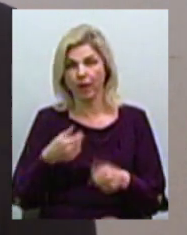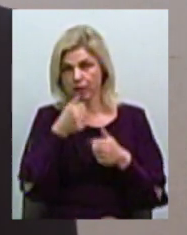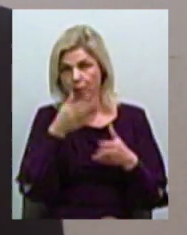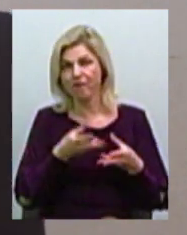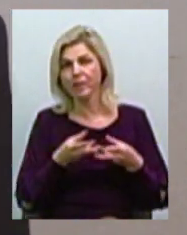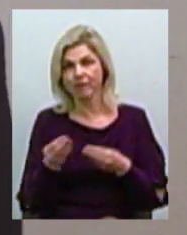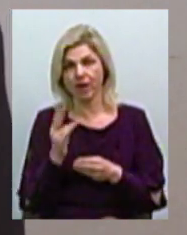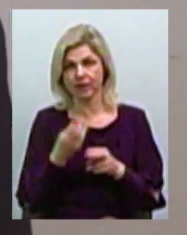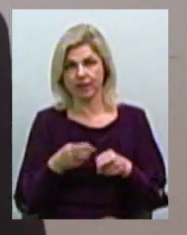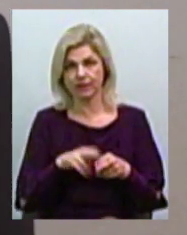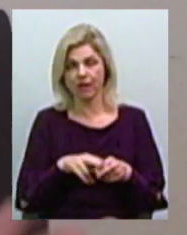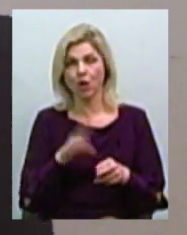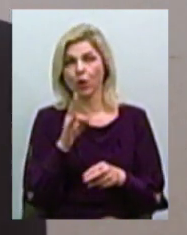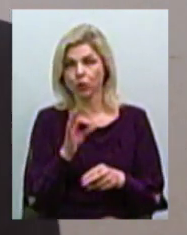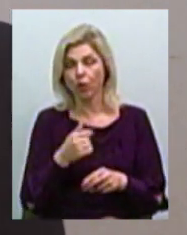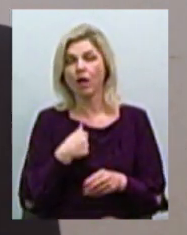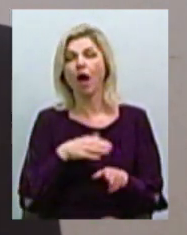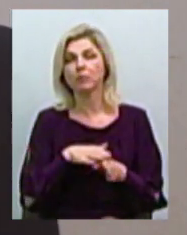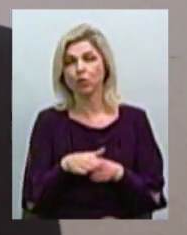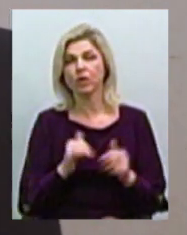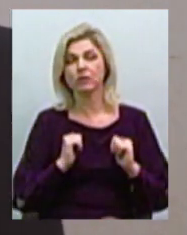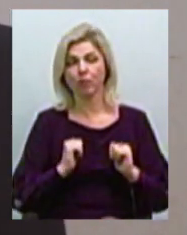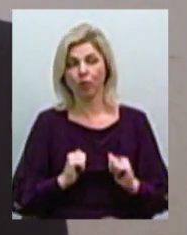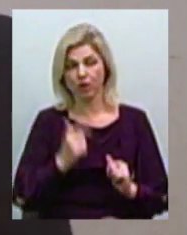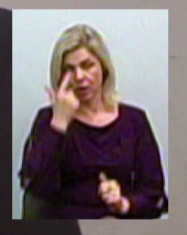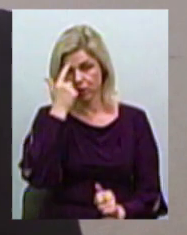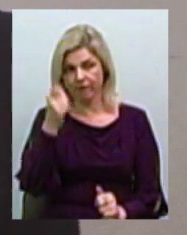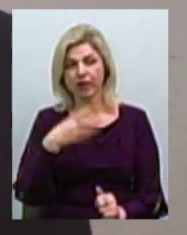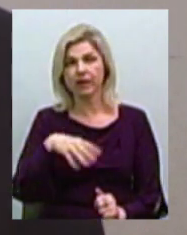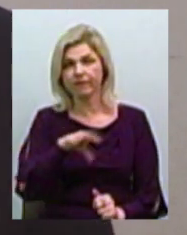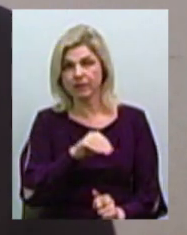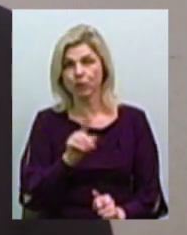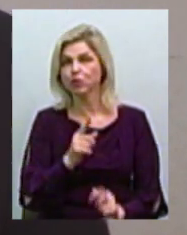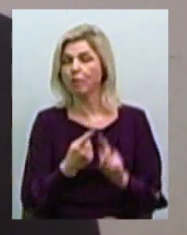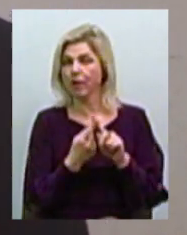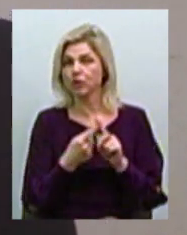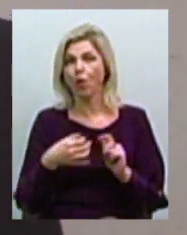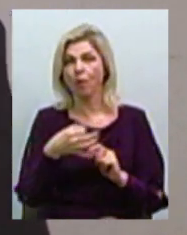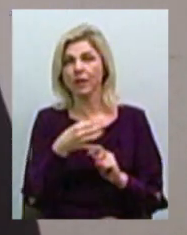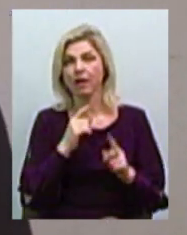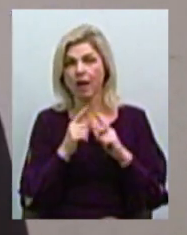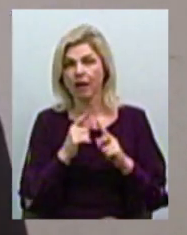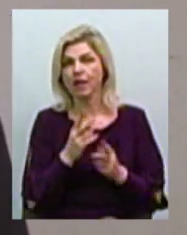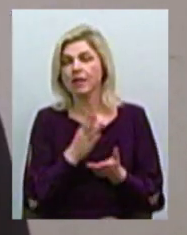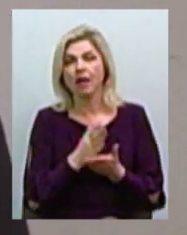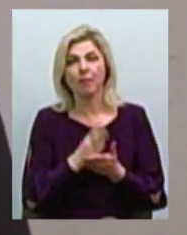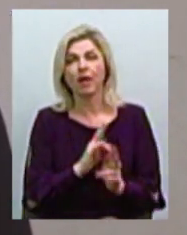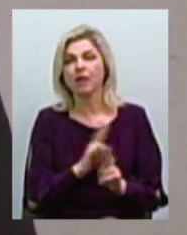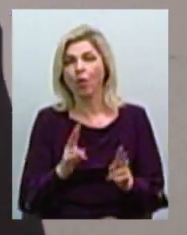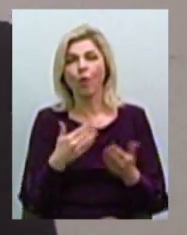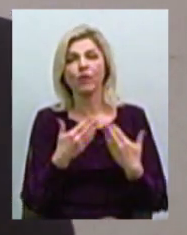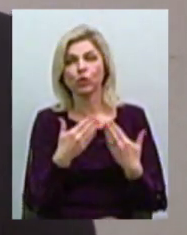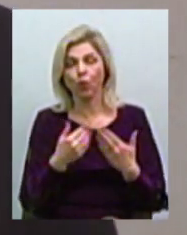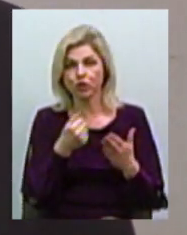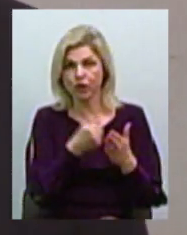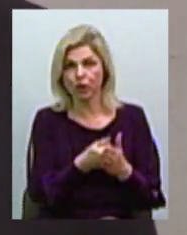на це. Але в той же час я абсолютно спокійно заявила всім, що перше, обласна рада не має ніякого відношення